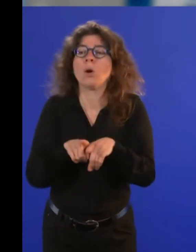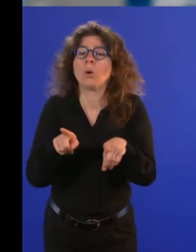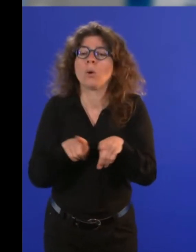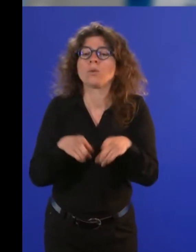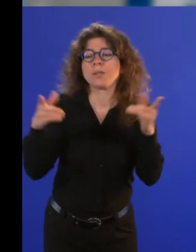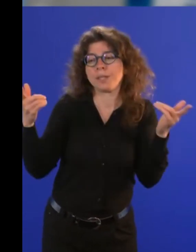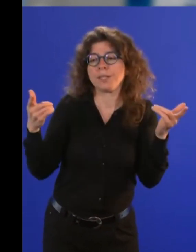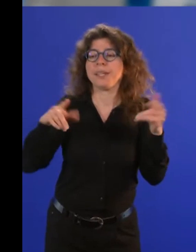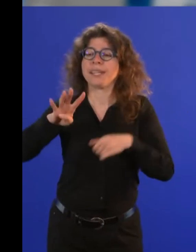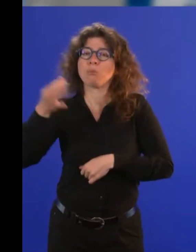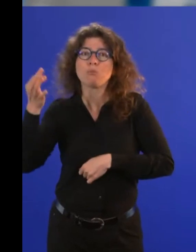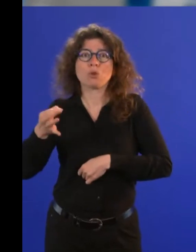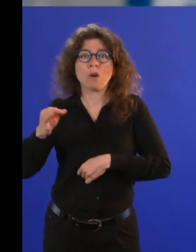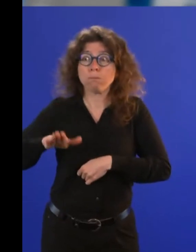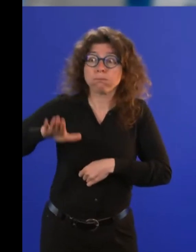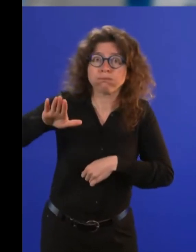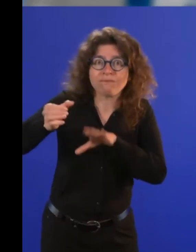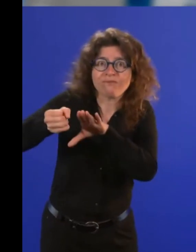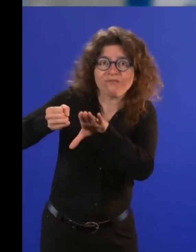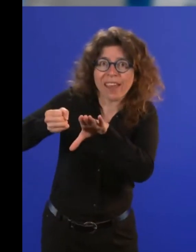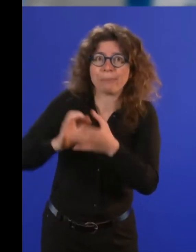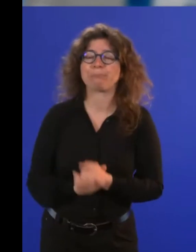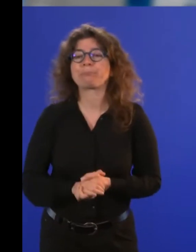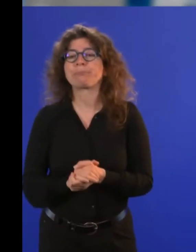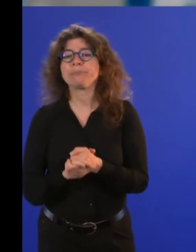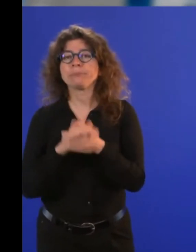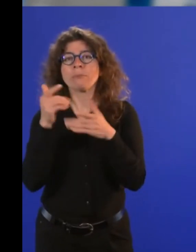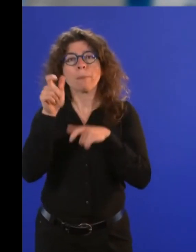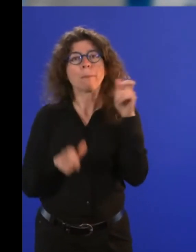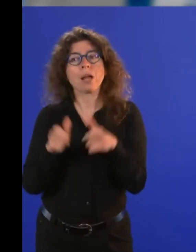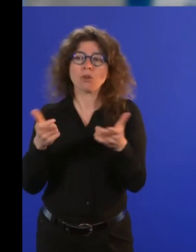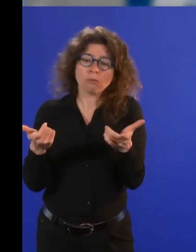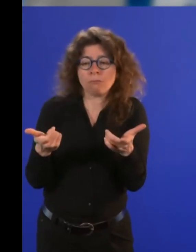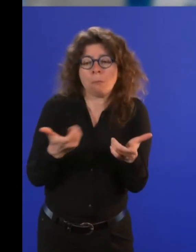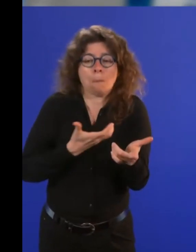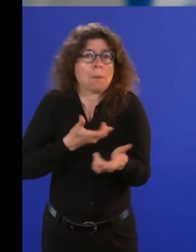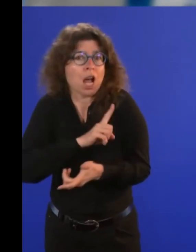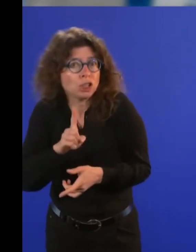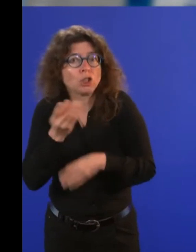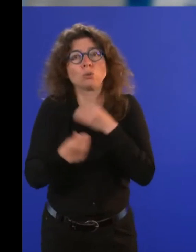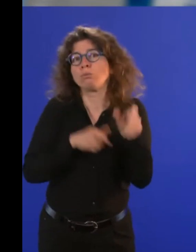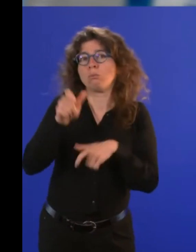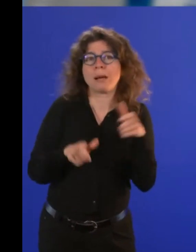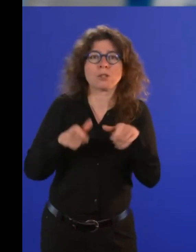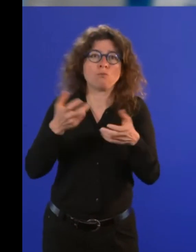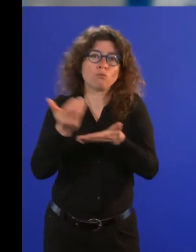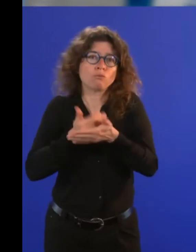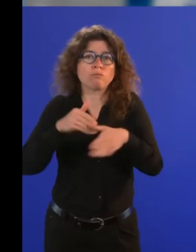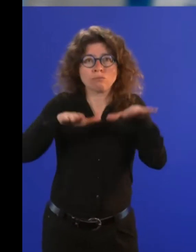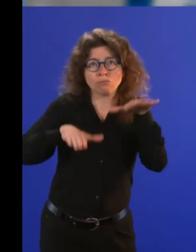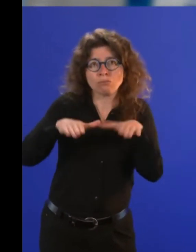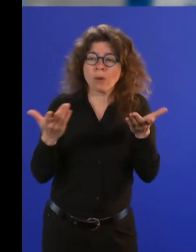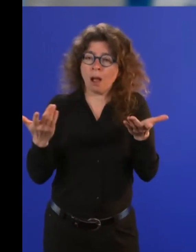loyer de 4%. Elle a permis à de nombreux habitants aux revenus modestes et intermédiaires d'avoir les moyens financiers de